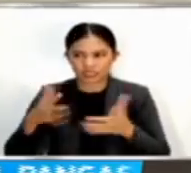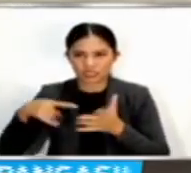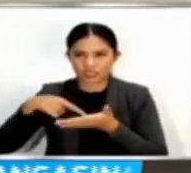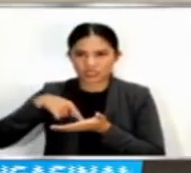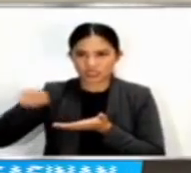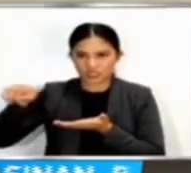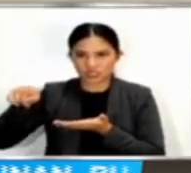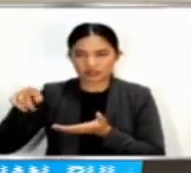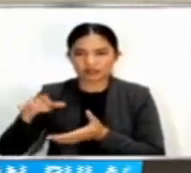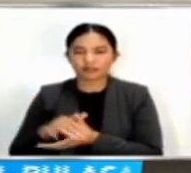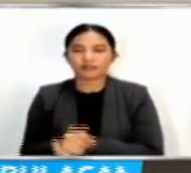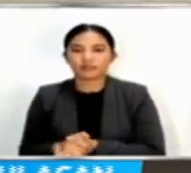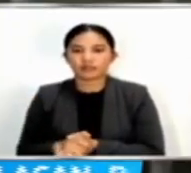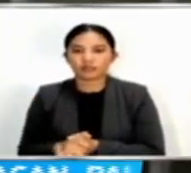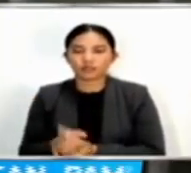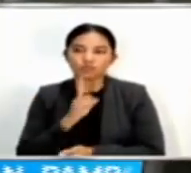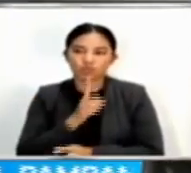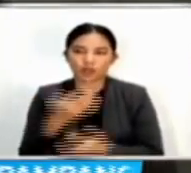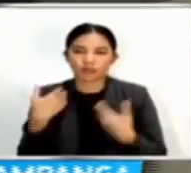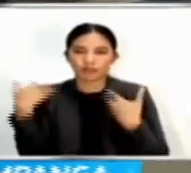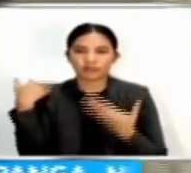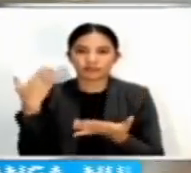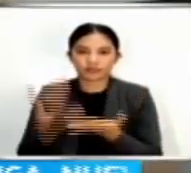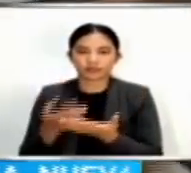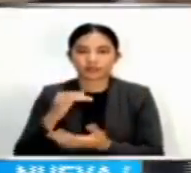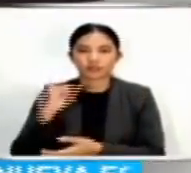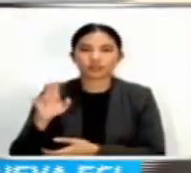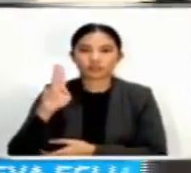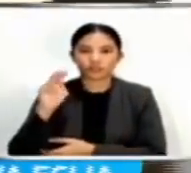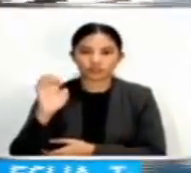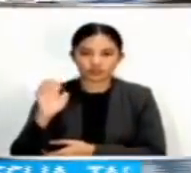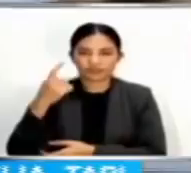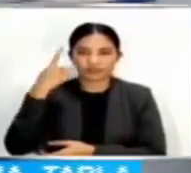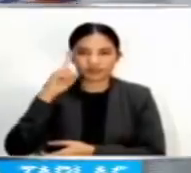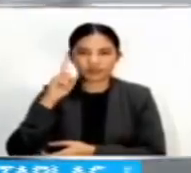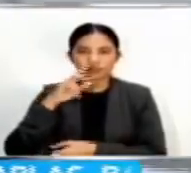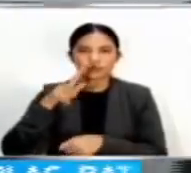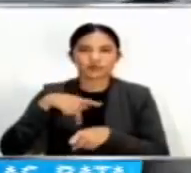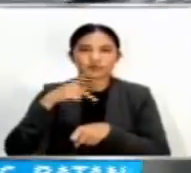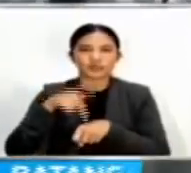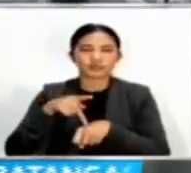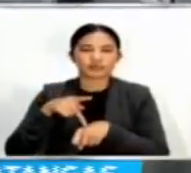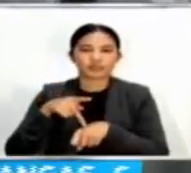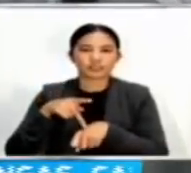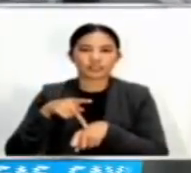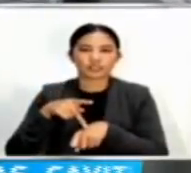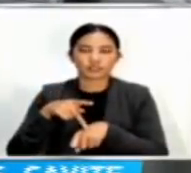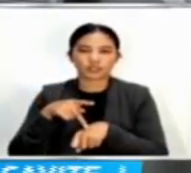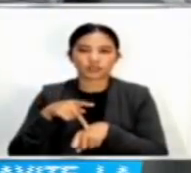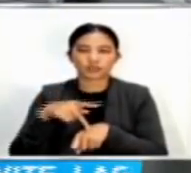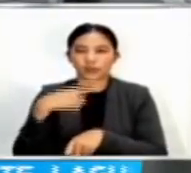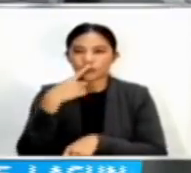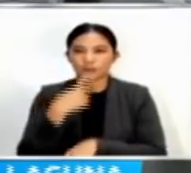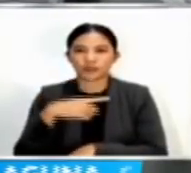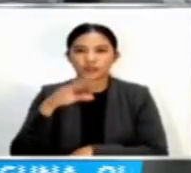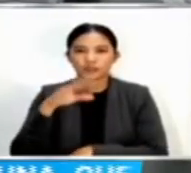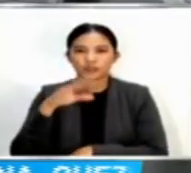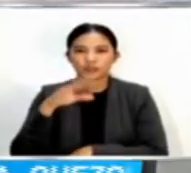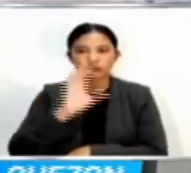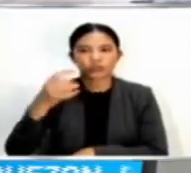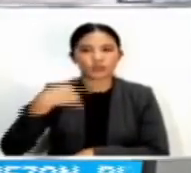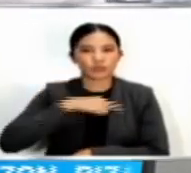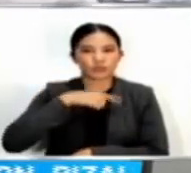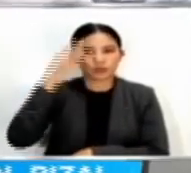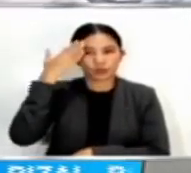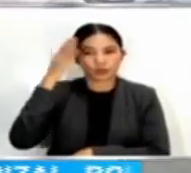siguradong may darating sa June. For the Philippine Red Cross, ang hindi lang ho namin alam yung exact